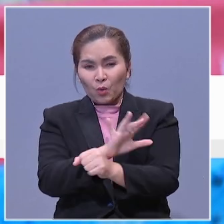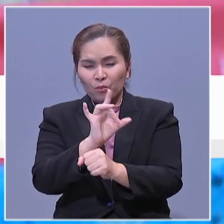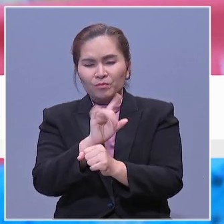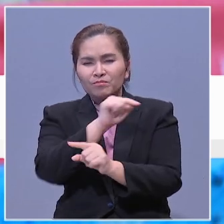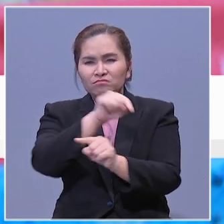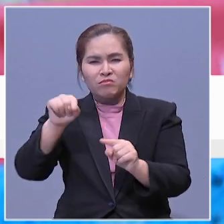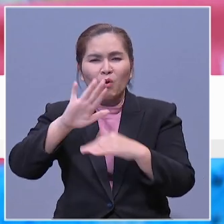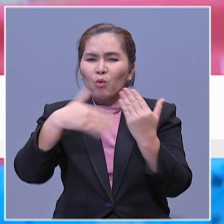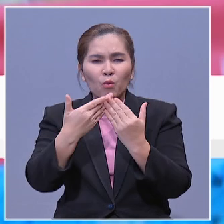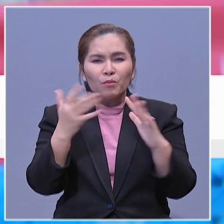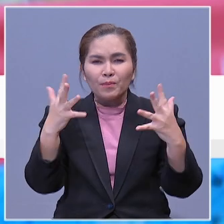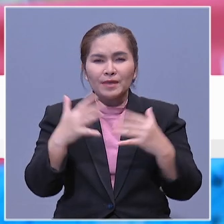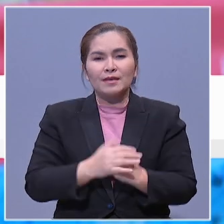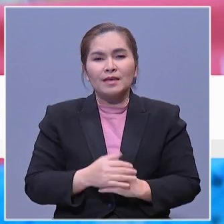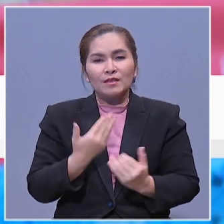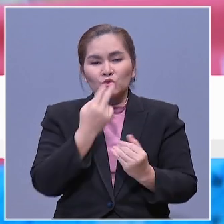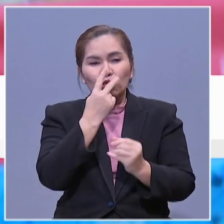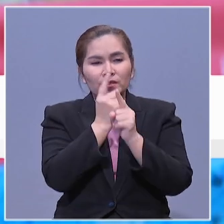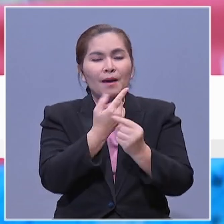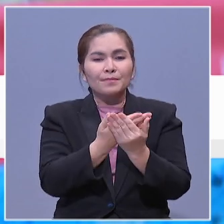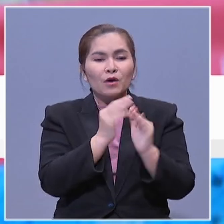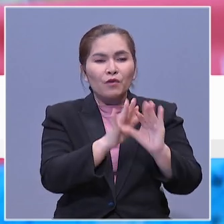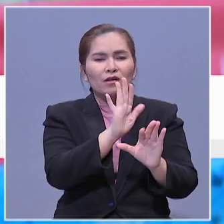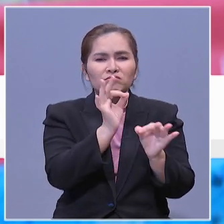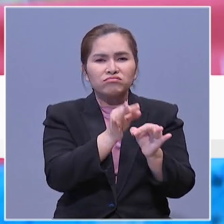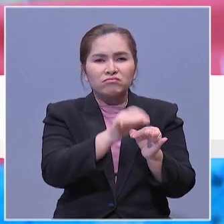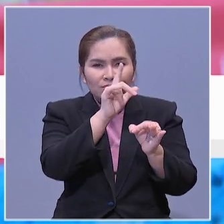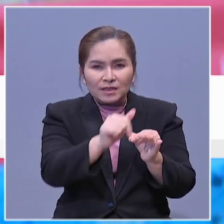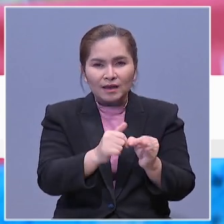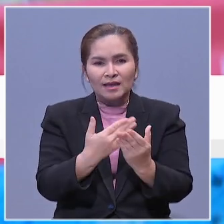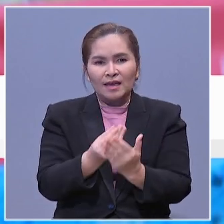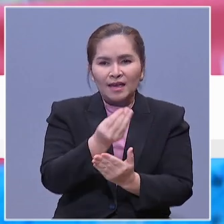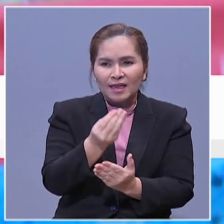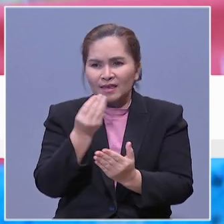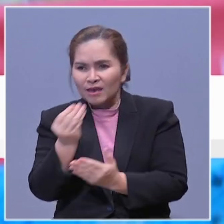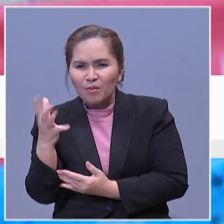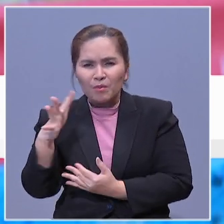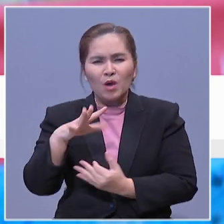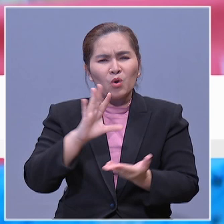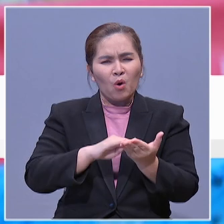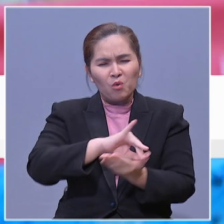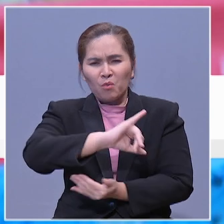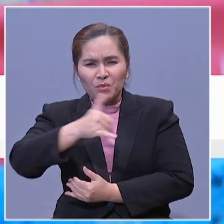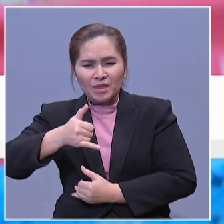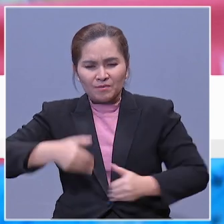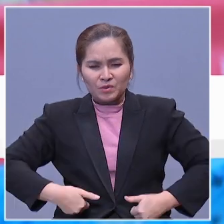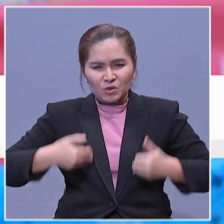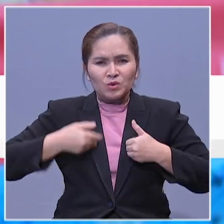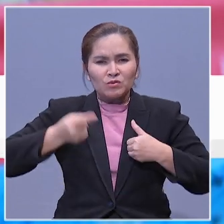กลุ่มนึงโดยใช้ฐานเงินฝากในธนาคารเป็นตัวกำหนดนี่คุณสุรัตน์บอกข้อมูลอาจจะไม่ตรงกับความเป็นจริ